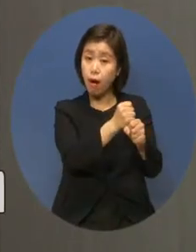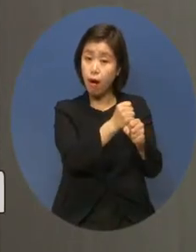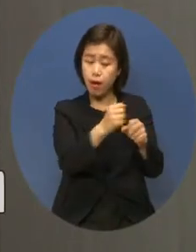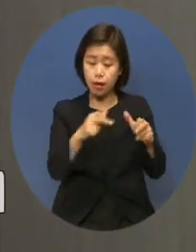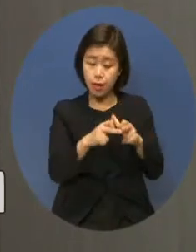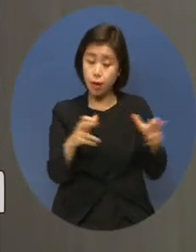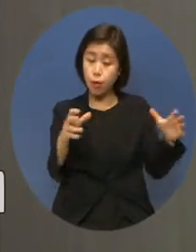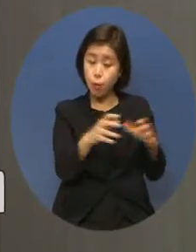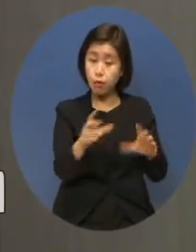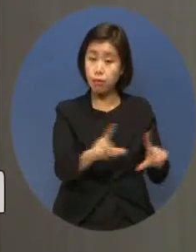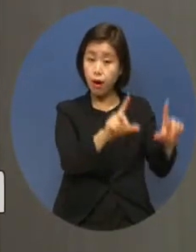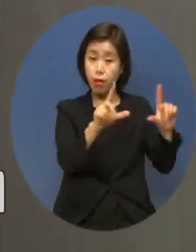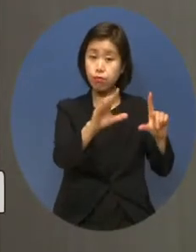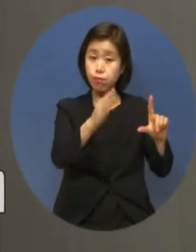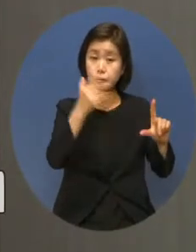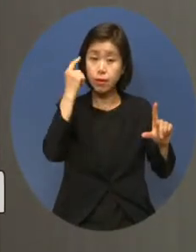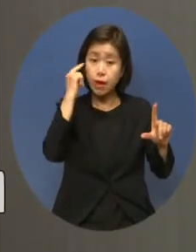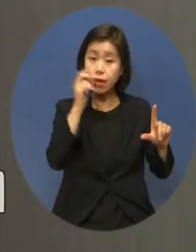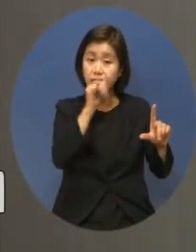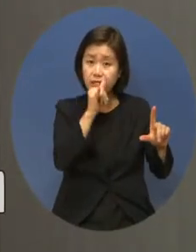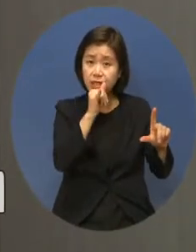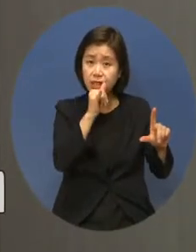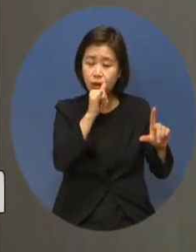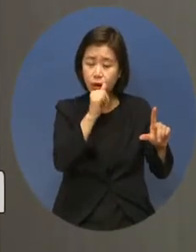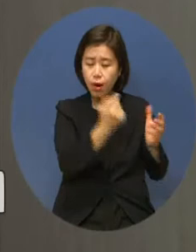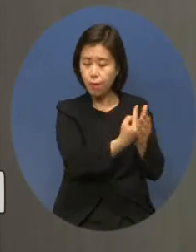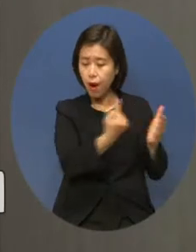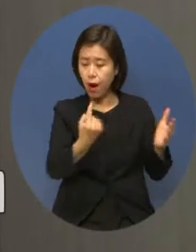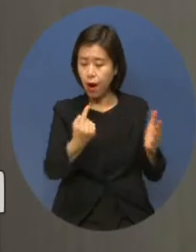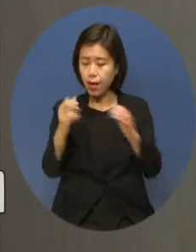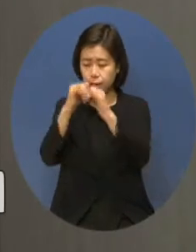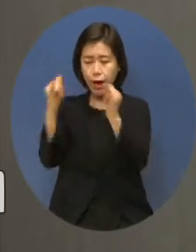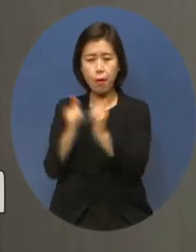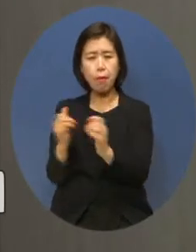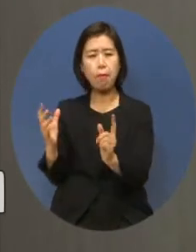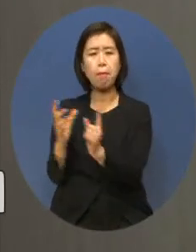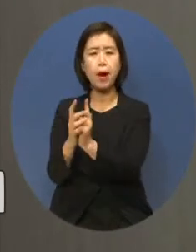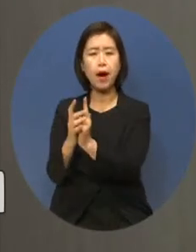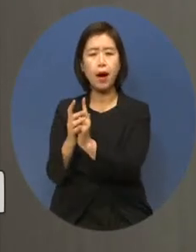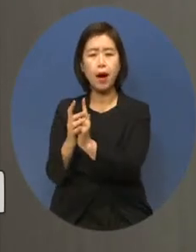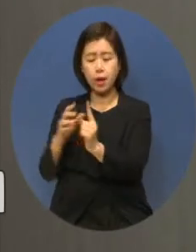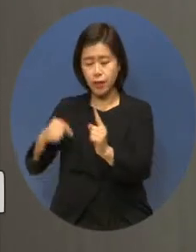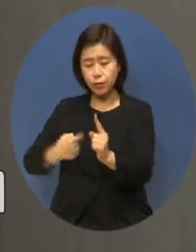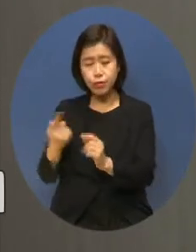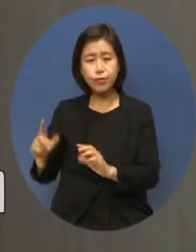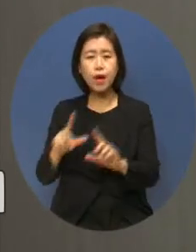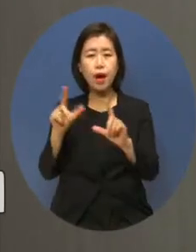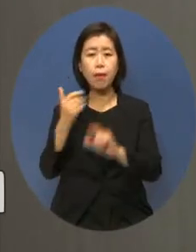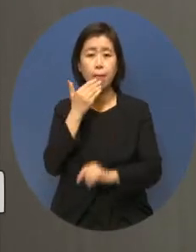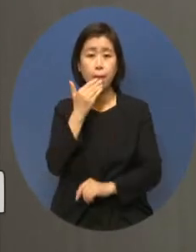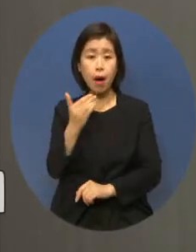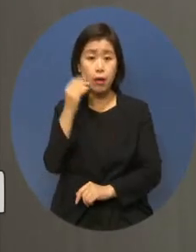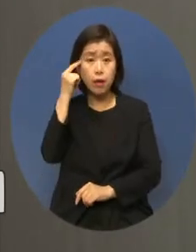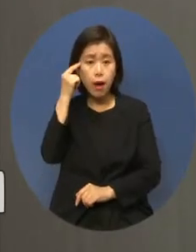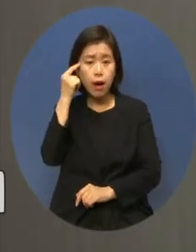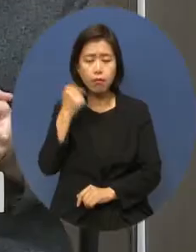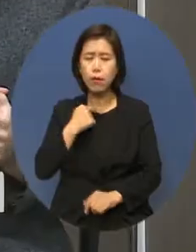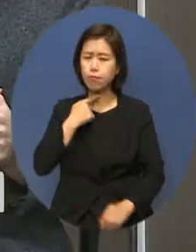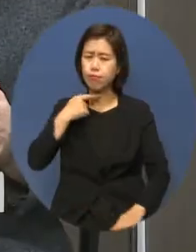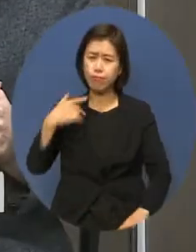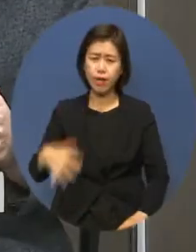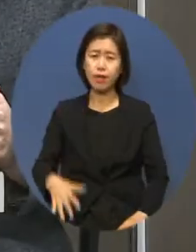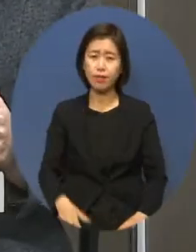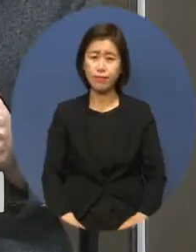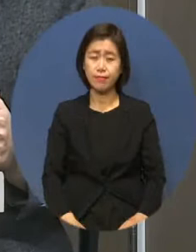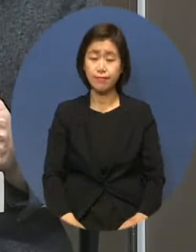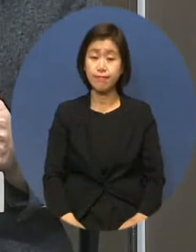생각했지 시설 밖에 나와서 지역사회에서 얼마든지 살아갈 수 있어, 자립할 수 있어 라고는 생각조차 해보지 못했던 거예요. 그러니까